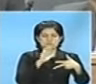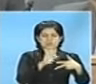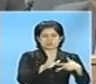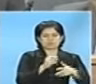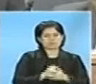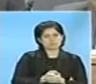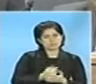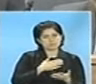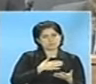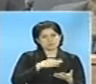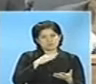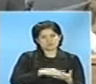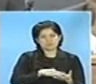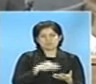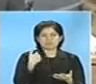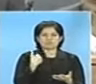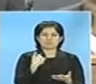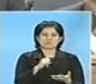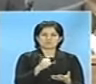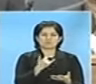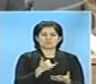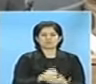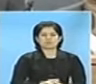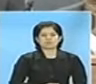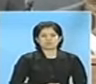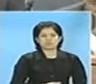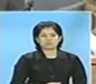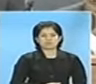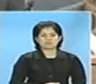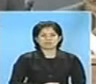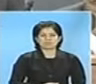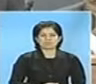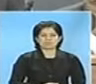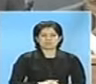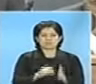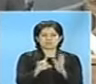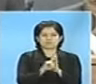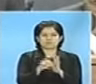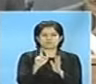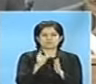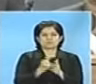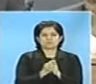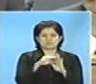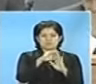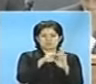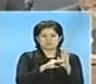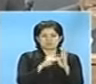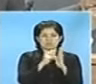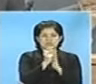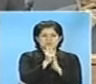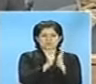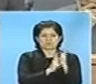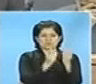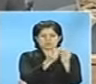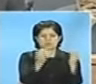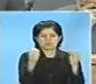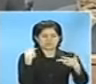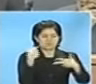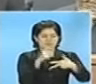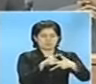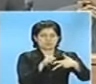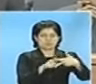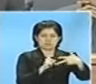กระไรอยู่สุดท้ายนะครับร่างรัฐธรรมนูญทั้ง3ฉบับนี้เป็นการย